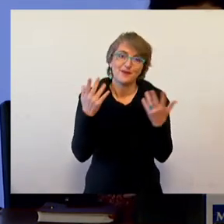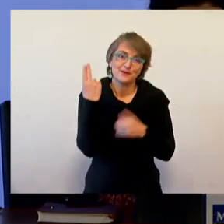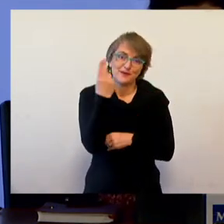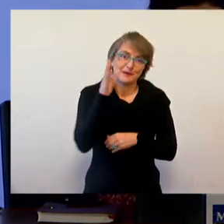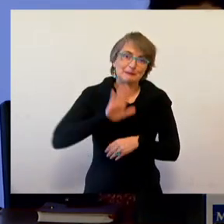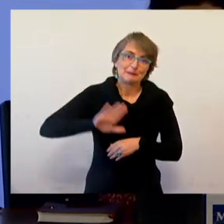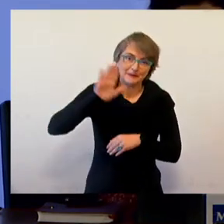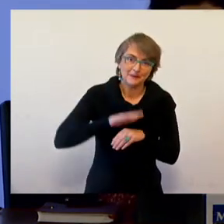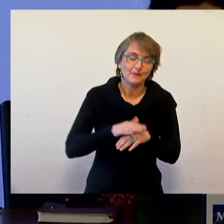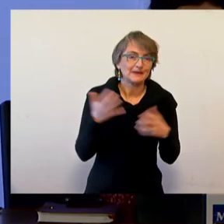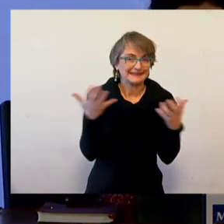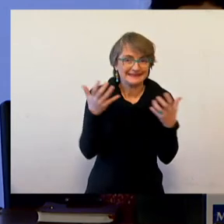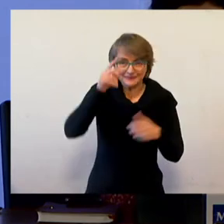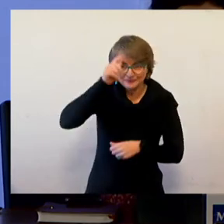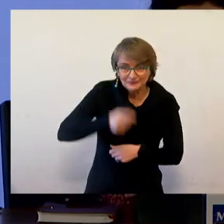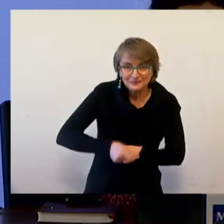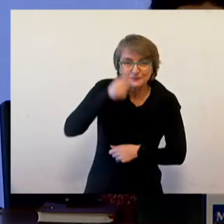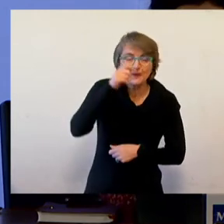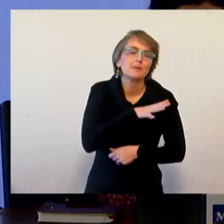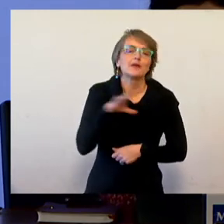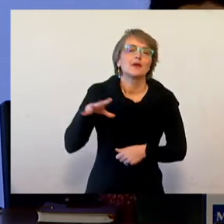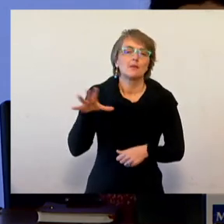la professeure Isabelle Lafond,